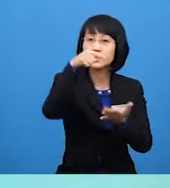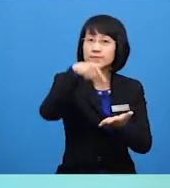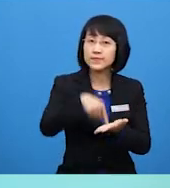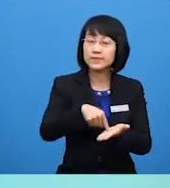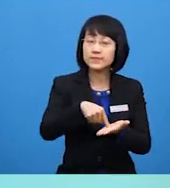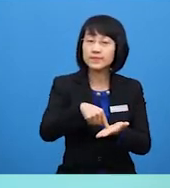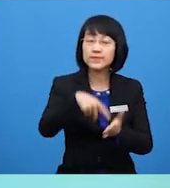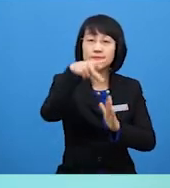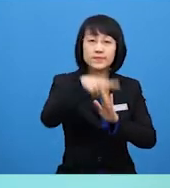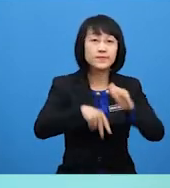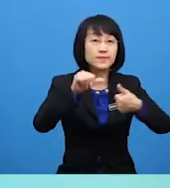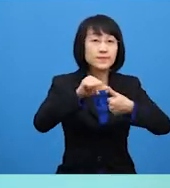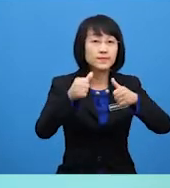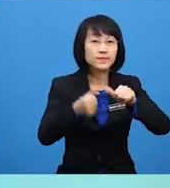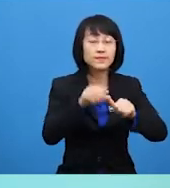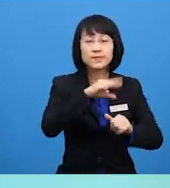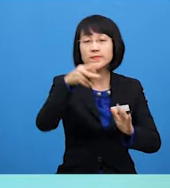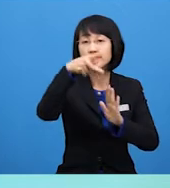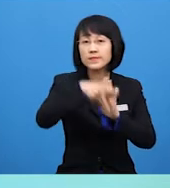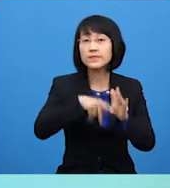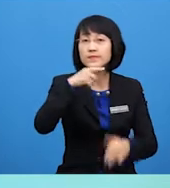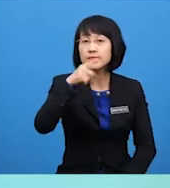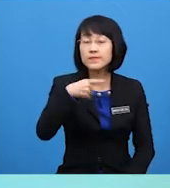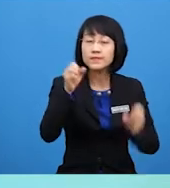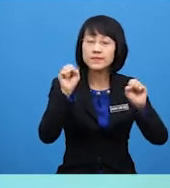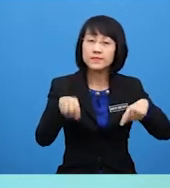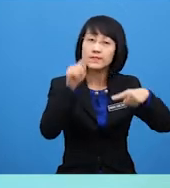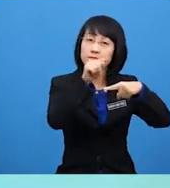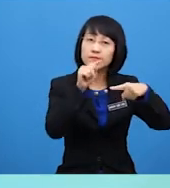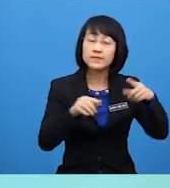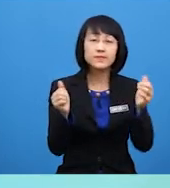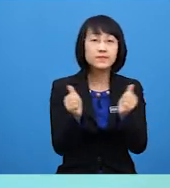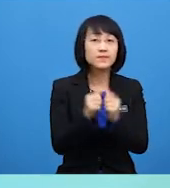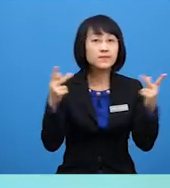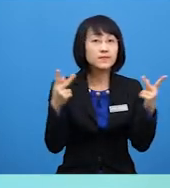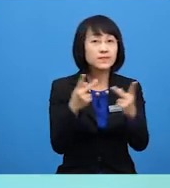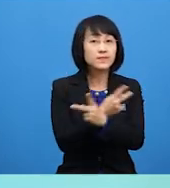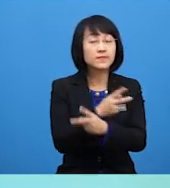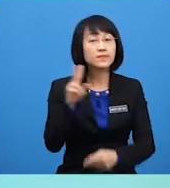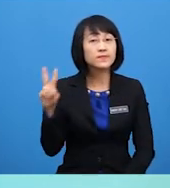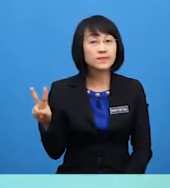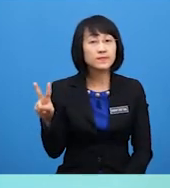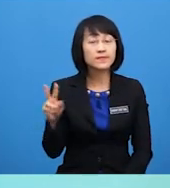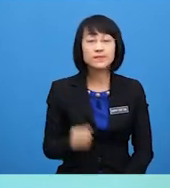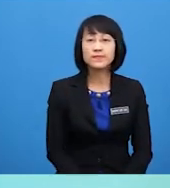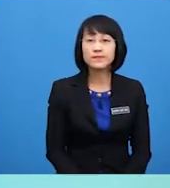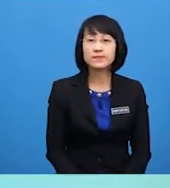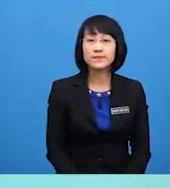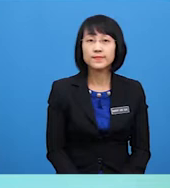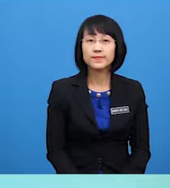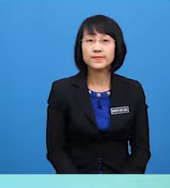ini, pengangka dan penyebut boleh dibahagikan dengan 0.2.